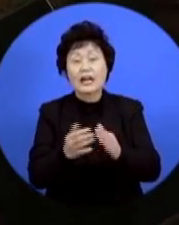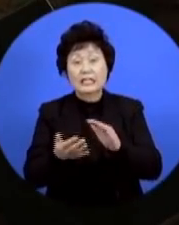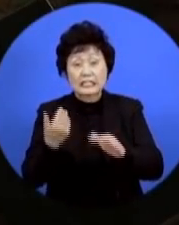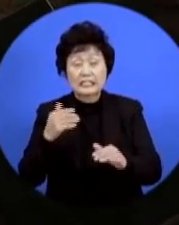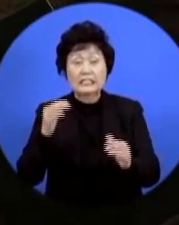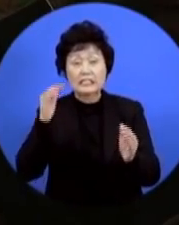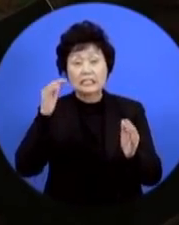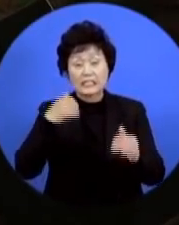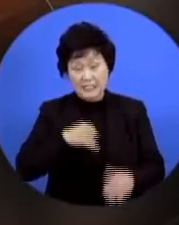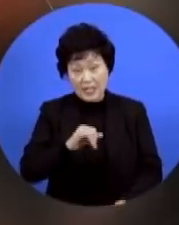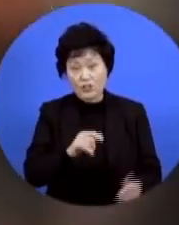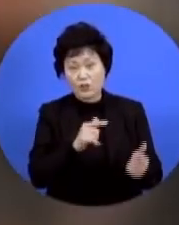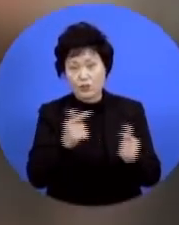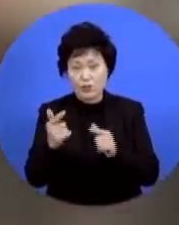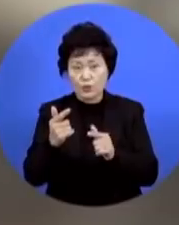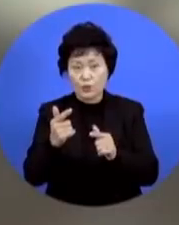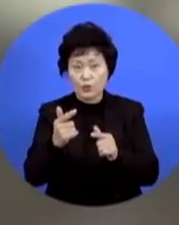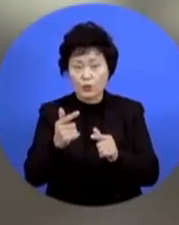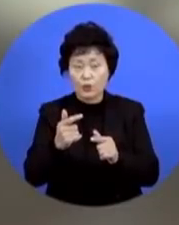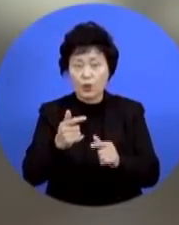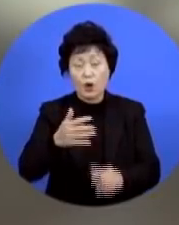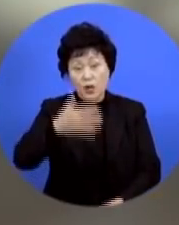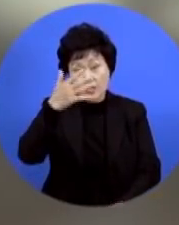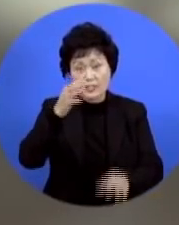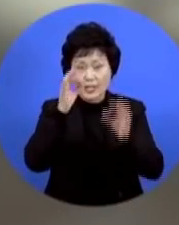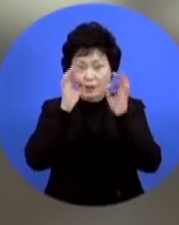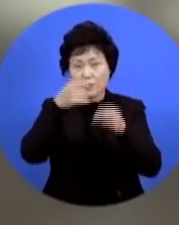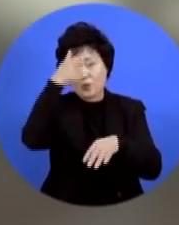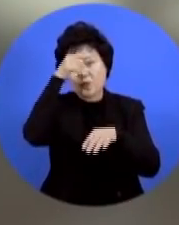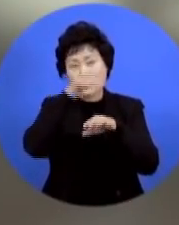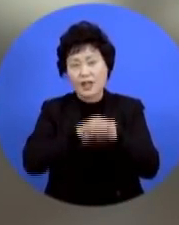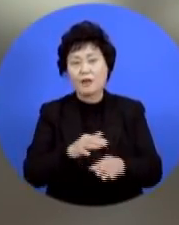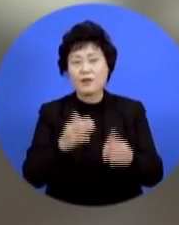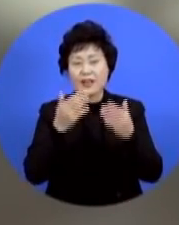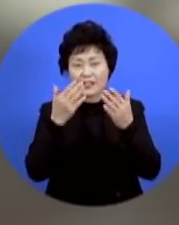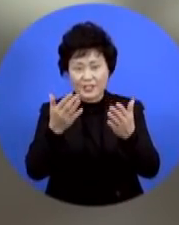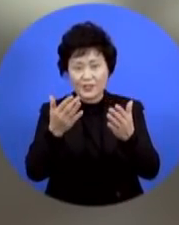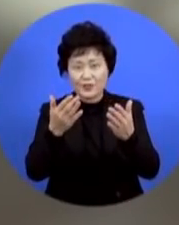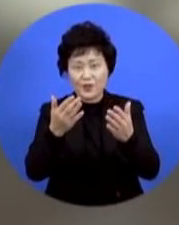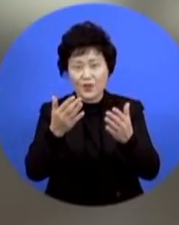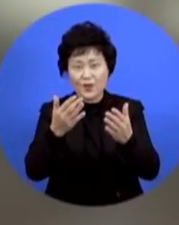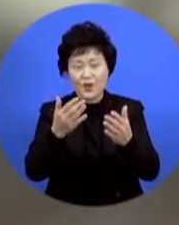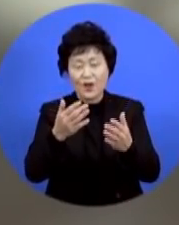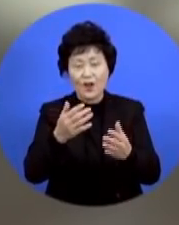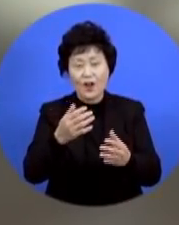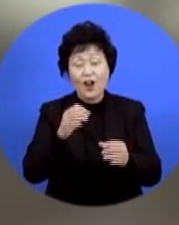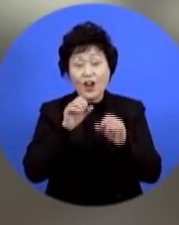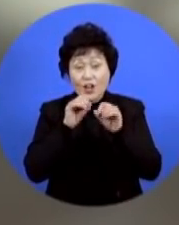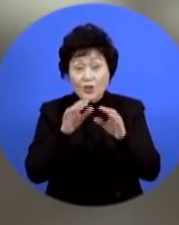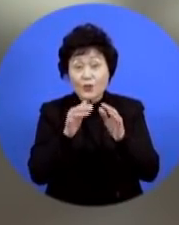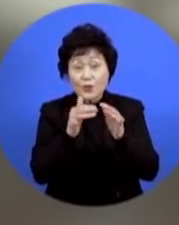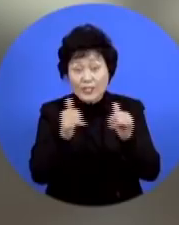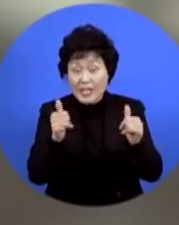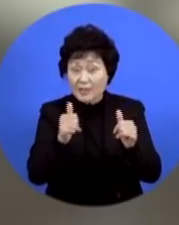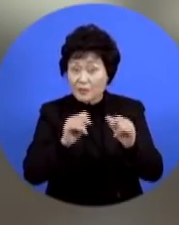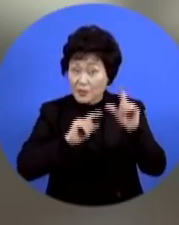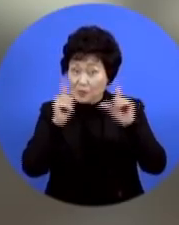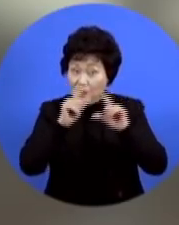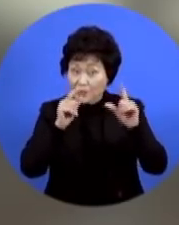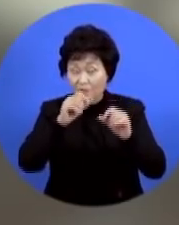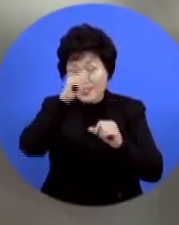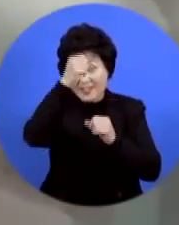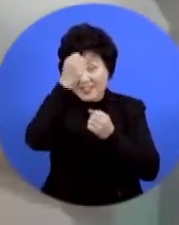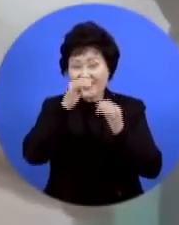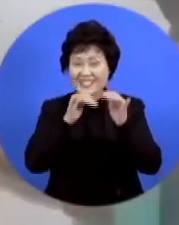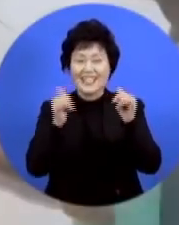꼭 연예인들 같은 우리 전도사들이 그래가지고 그냥 제가 꼭 연예인 연예인 기획해서 사장 같은데 정성을 쏟아가지고